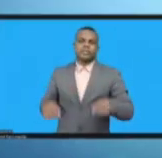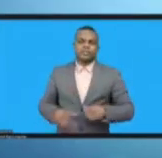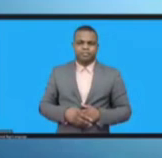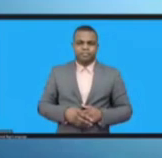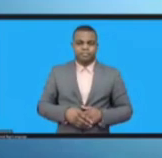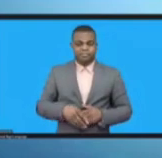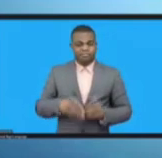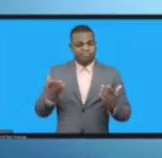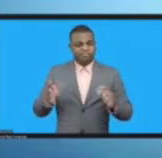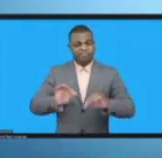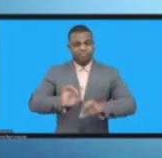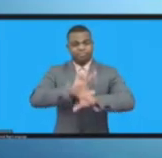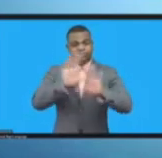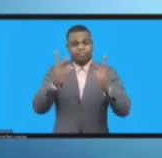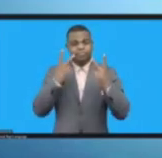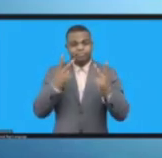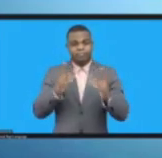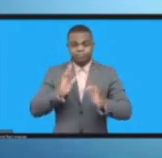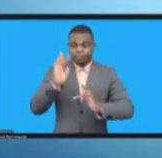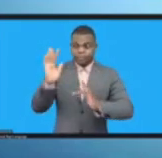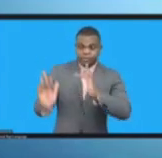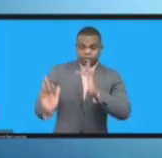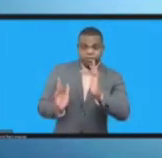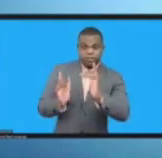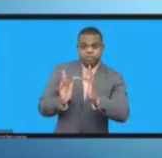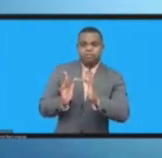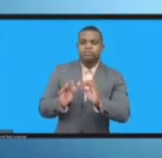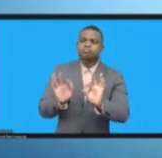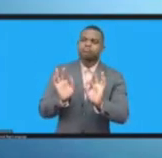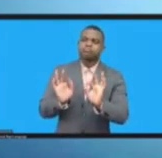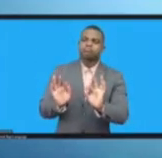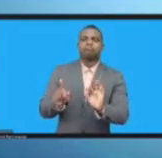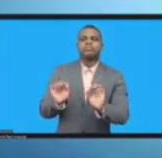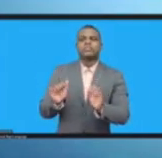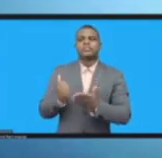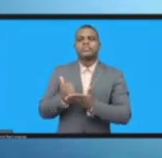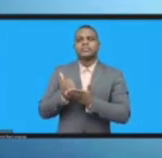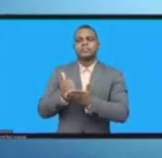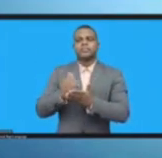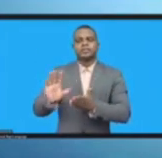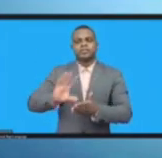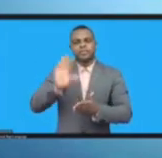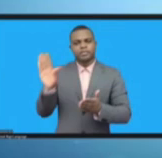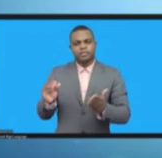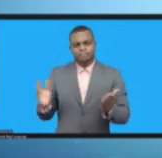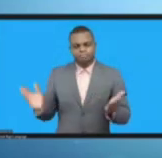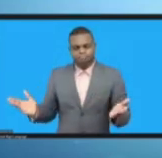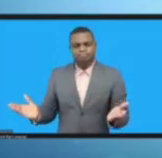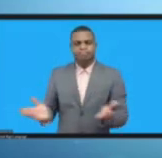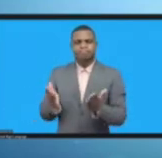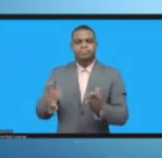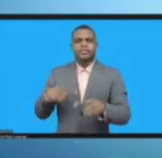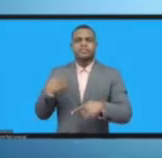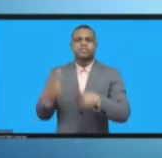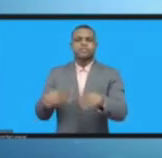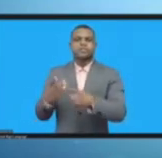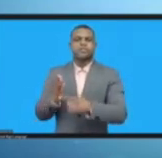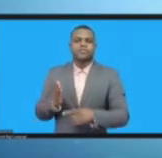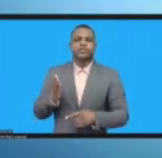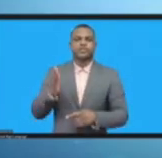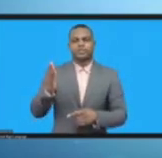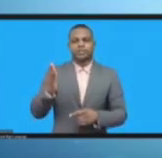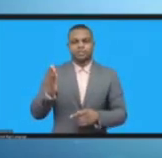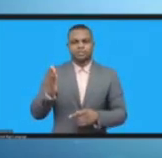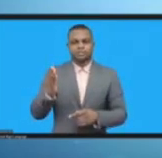отстать еще больше. Ключевая роль интернета в строительстве устойчивого будущего нельзя